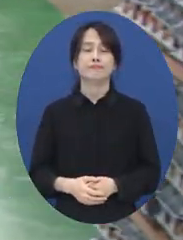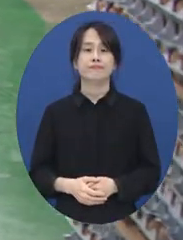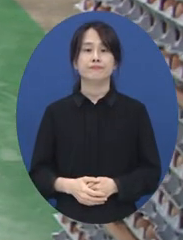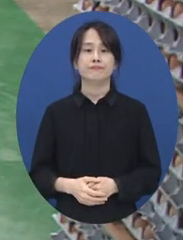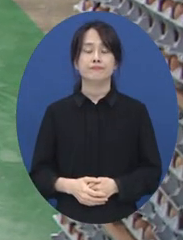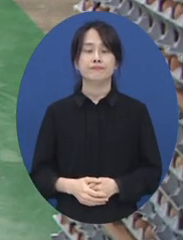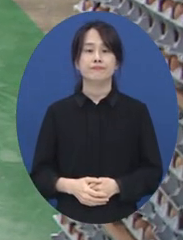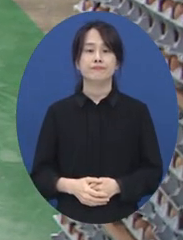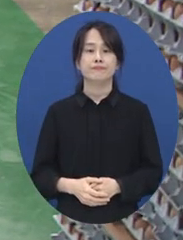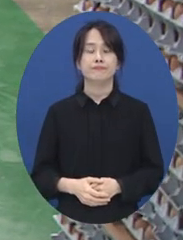김태 입니다